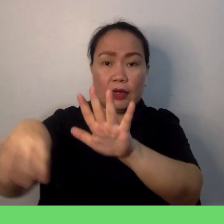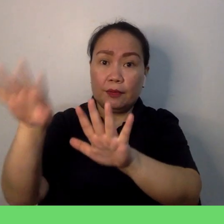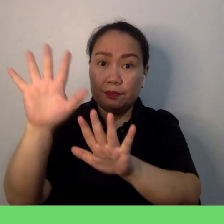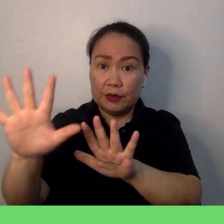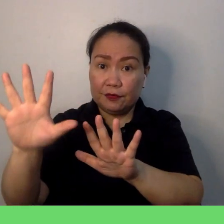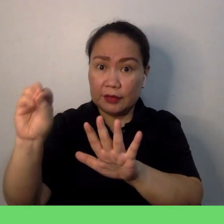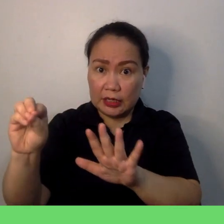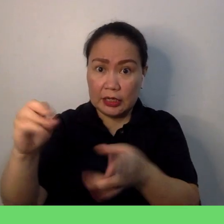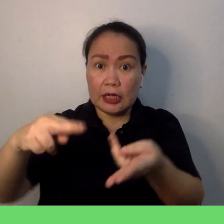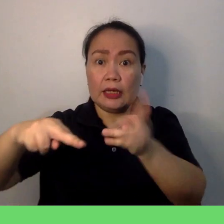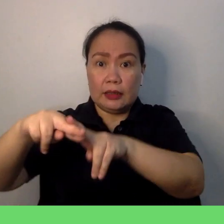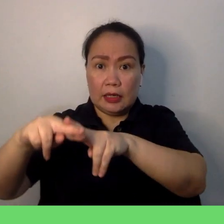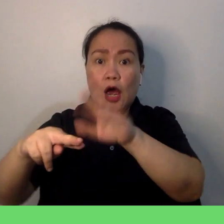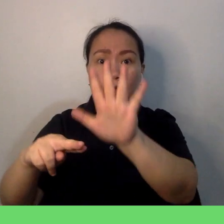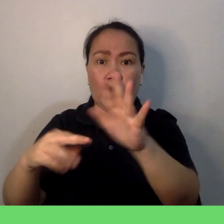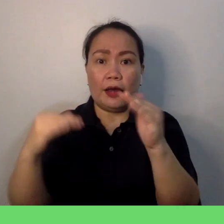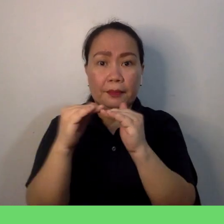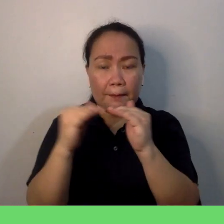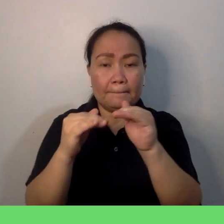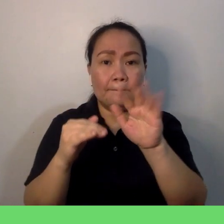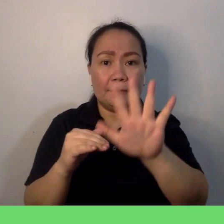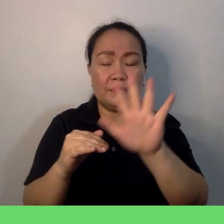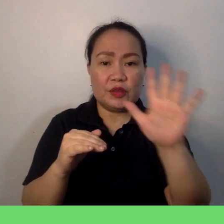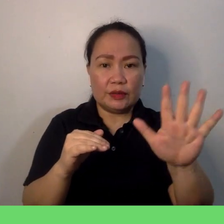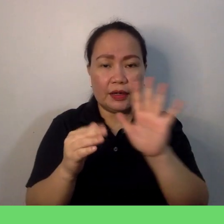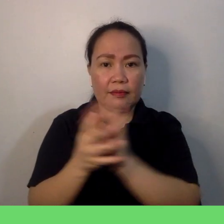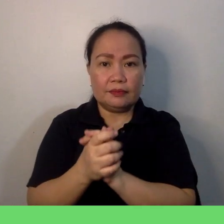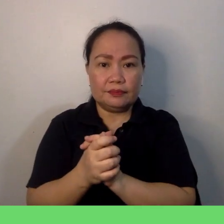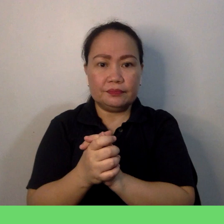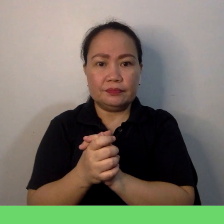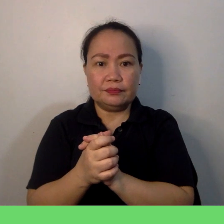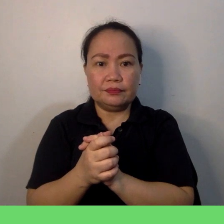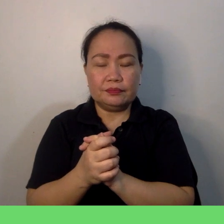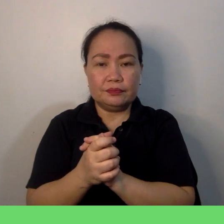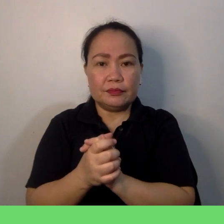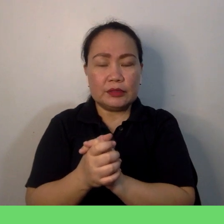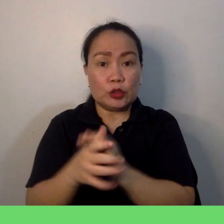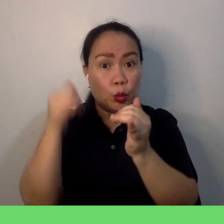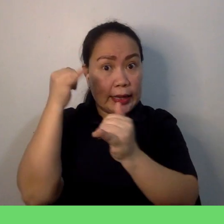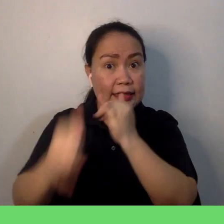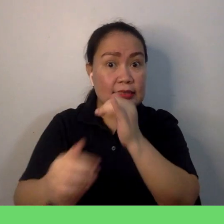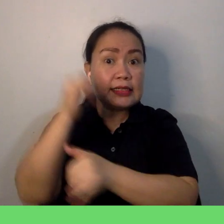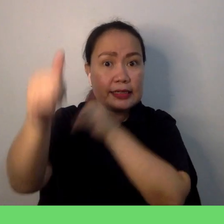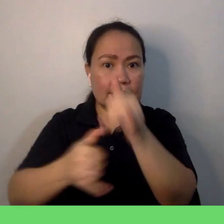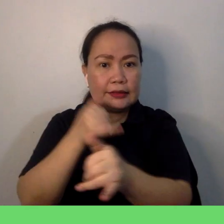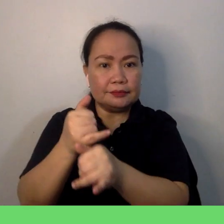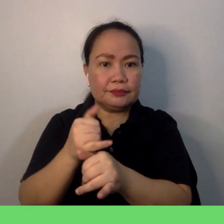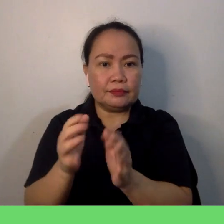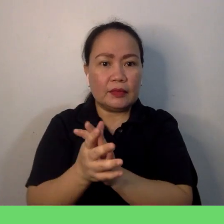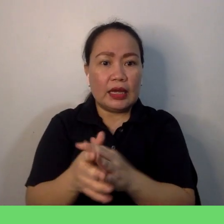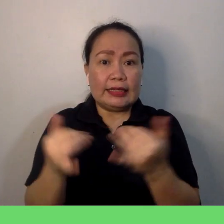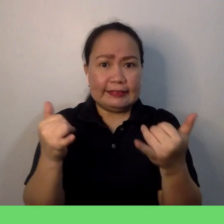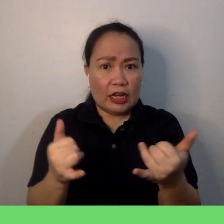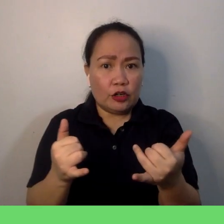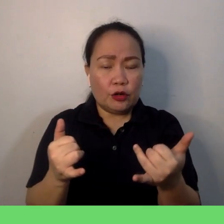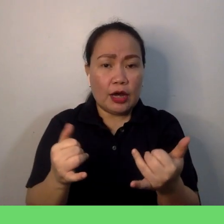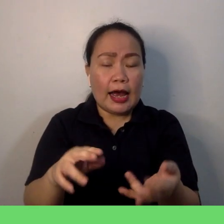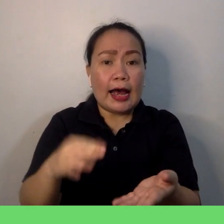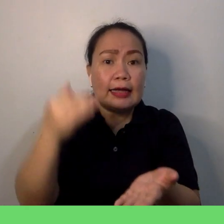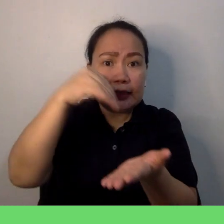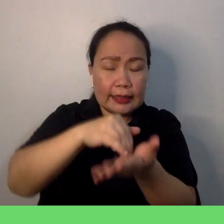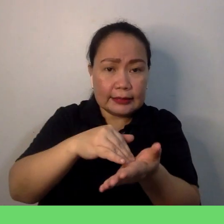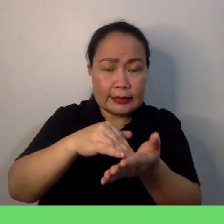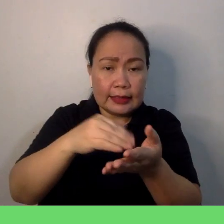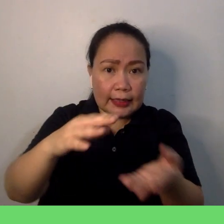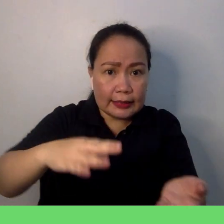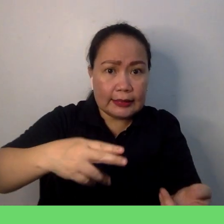50. So, ibig sabihin, ng total niya na nung unang taon ay 55 pesos. Now, tumaas daw ulit ng 10% dun